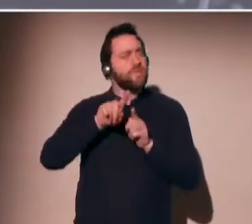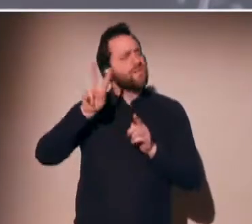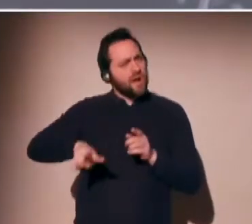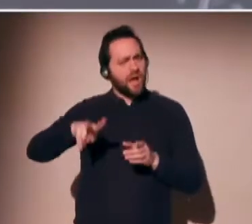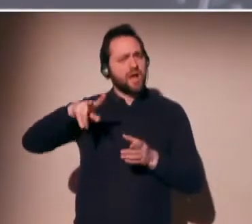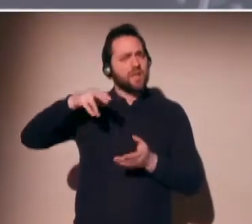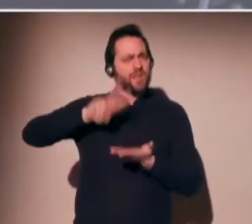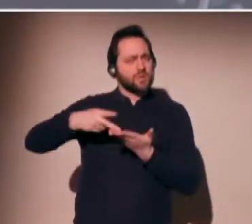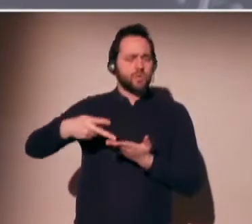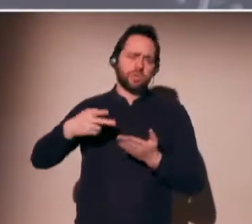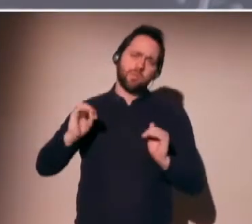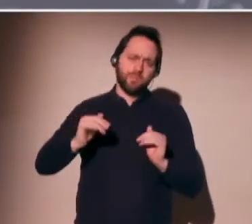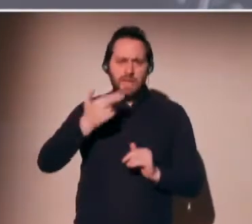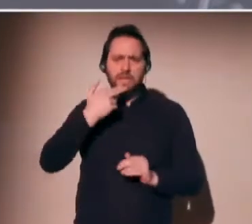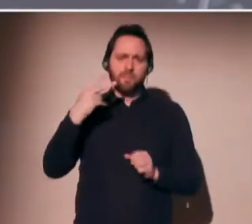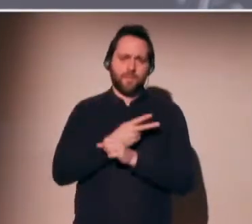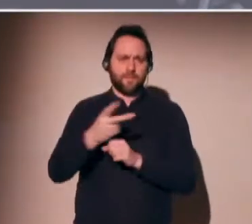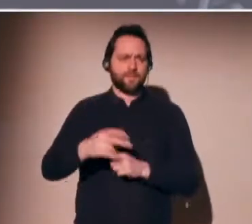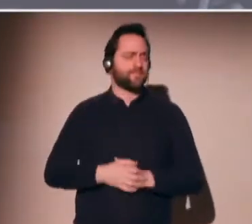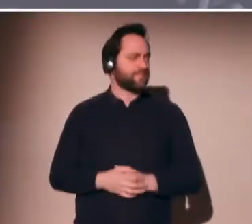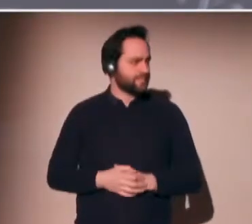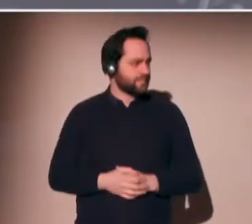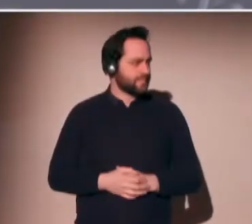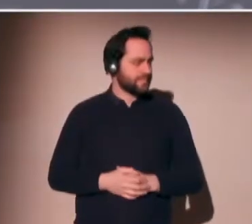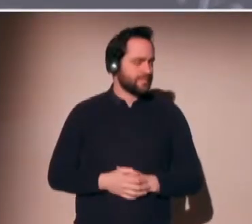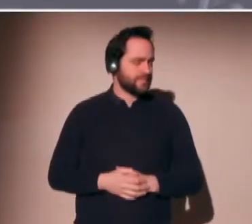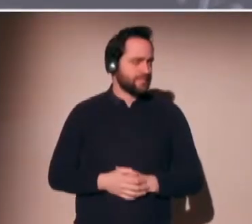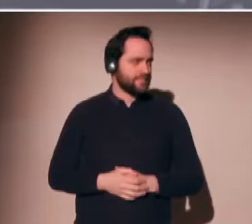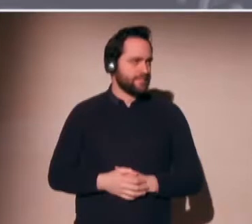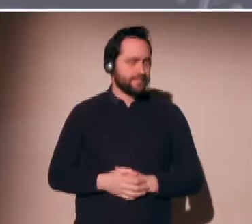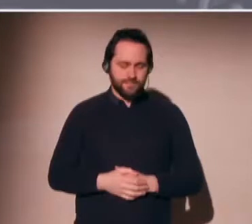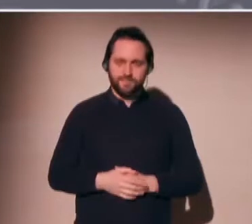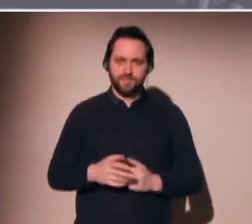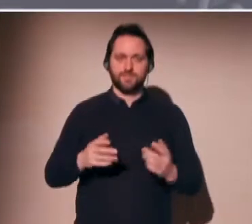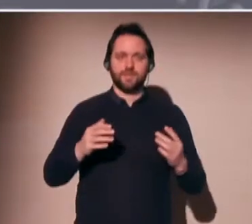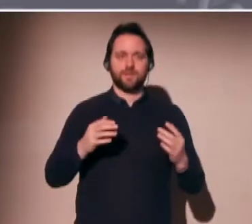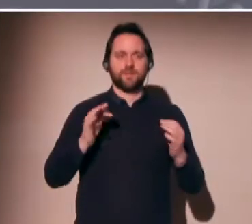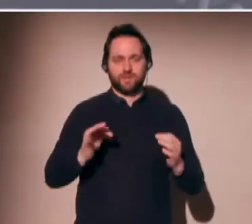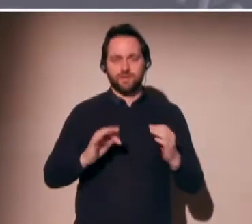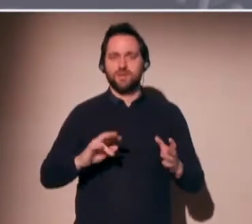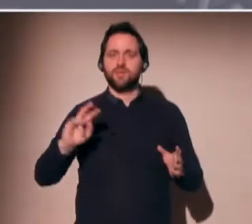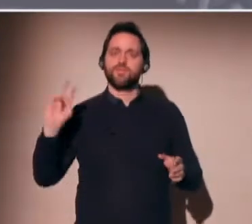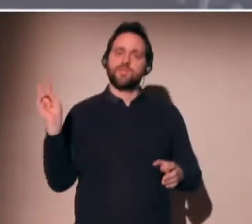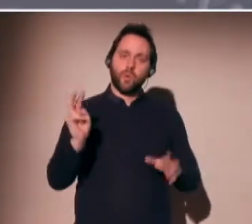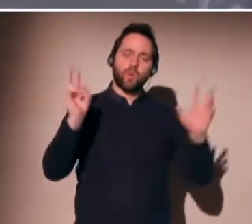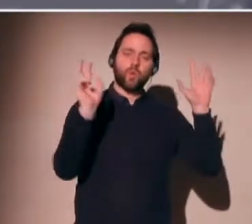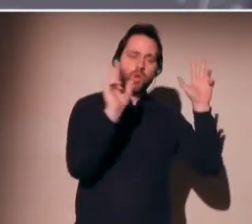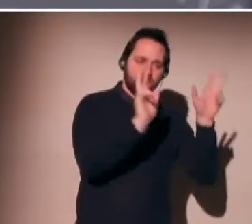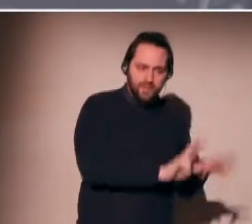des évolutions dans la vision des ordinateurs et la vision informatique, on observe aussi des